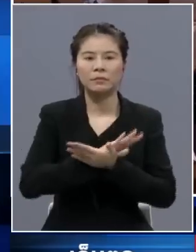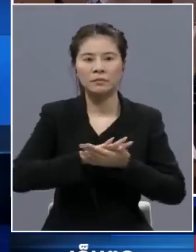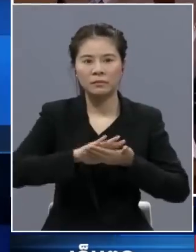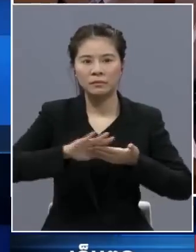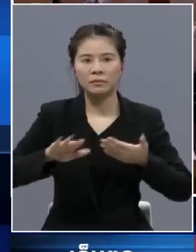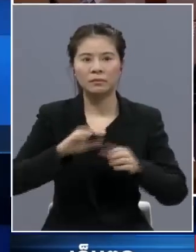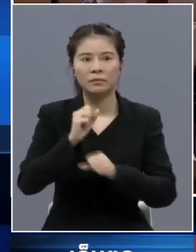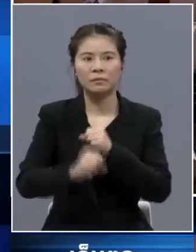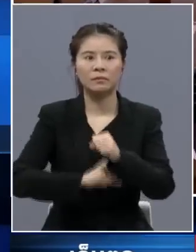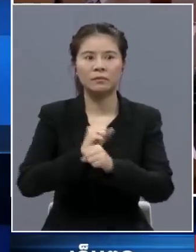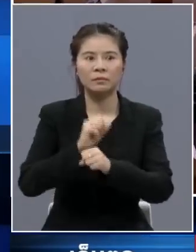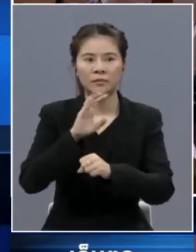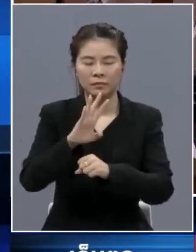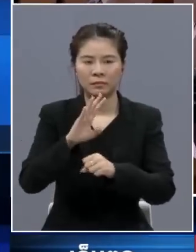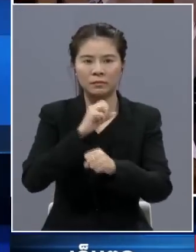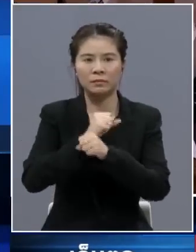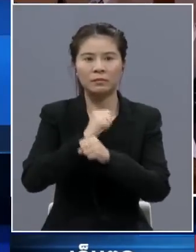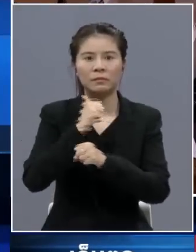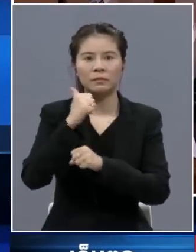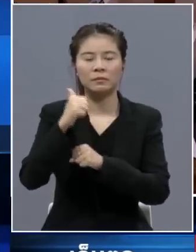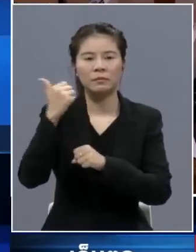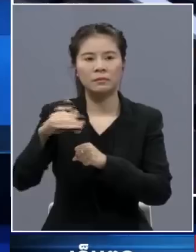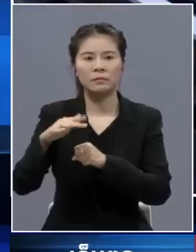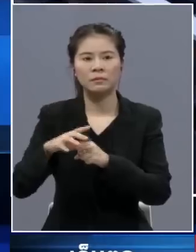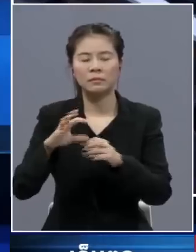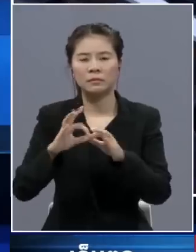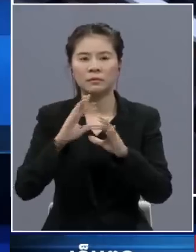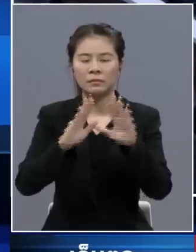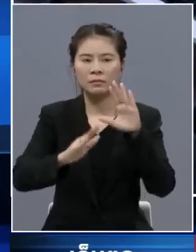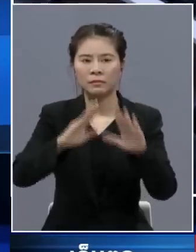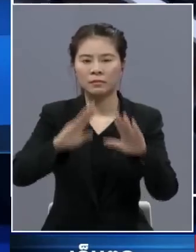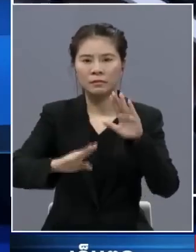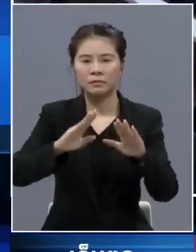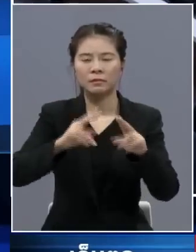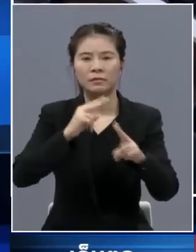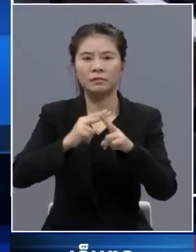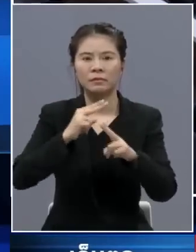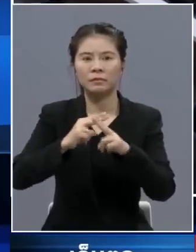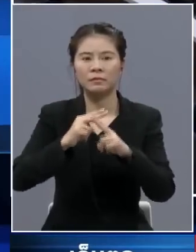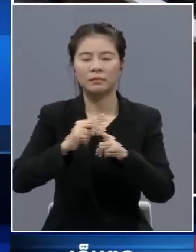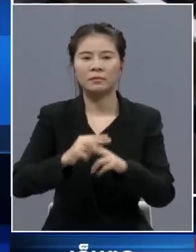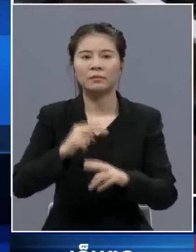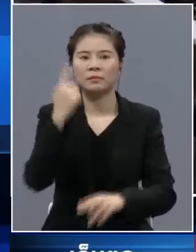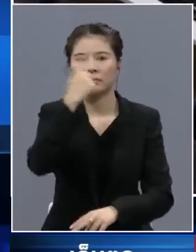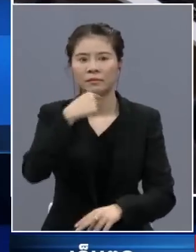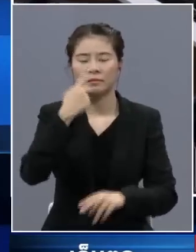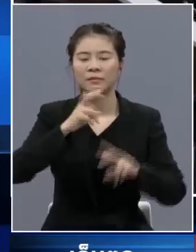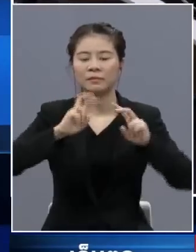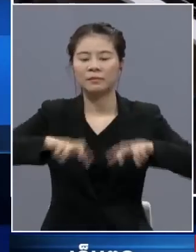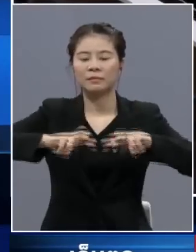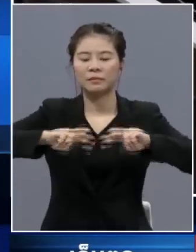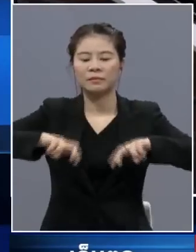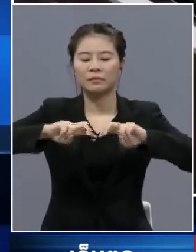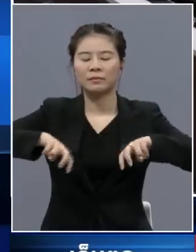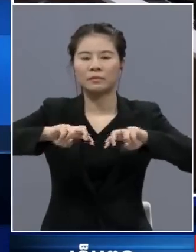4ปีจะทำได้ไหมคราวนี้เขาก็เลยมีการเทียบฟอร์มกันเป็นรายชื่อที่มันหลุดออกมาจากการวิเคราะห์ของกูรูการเมื